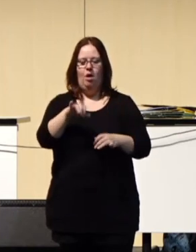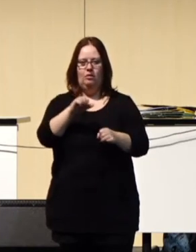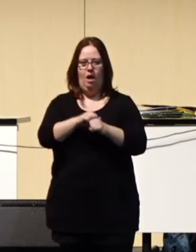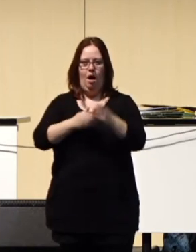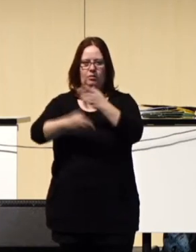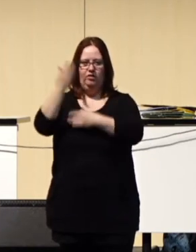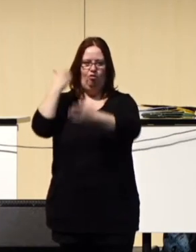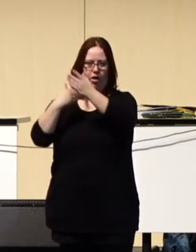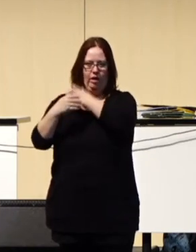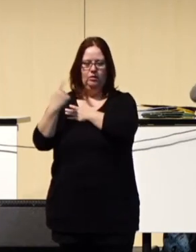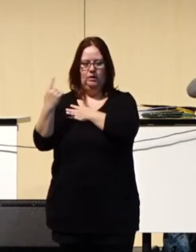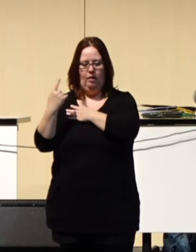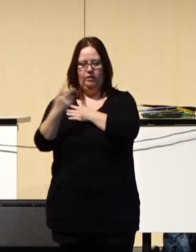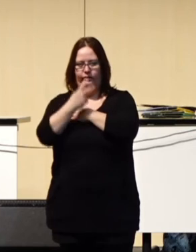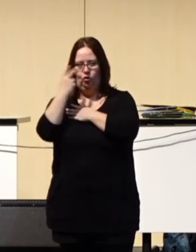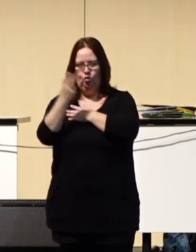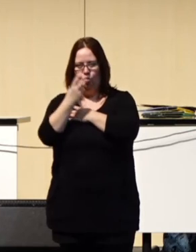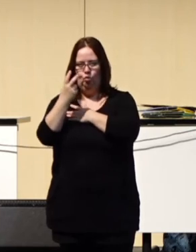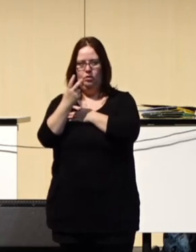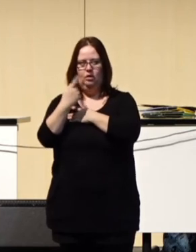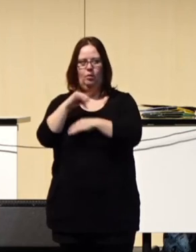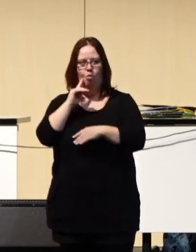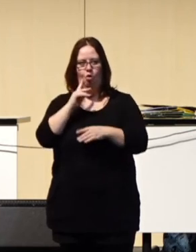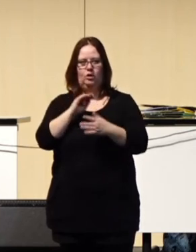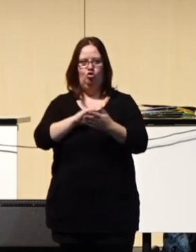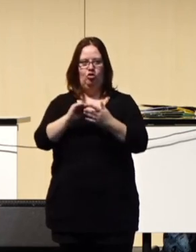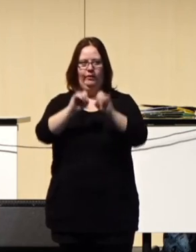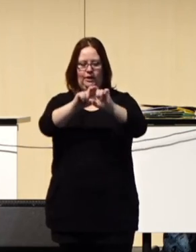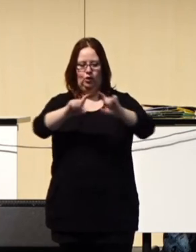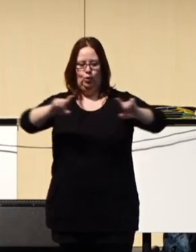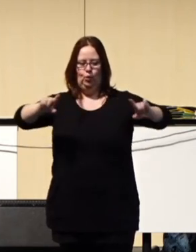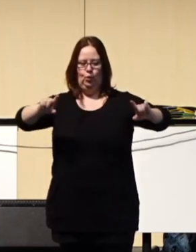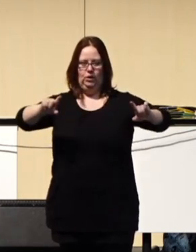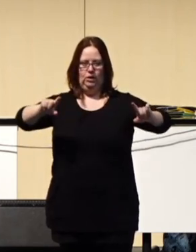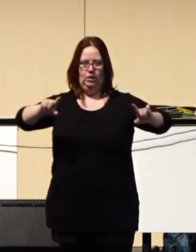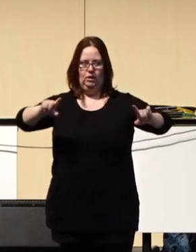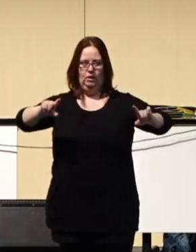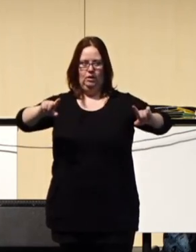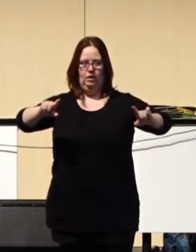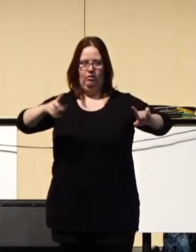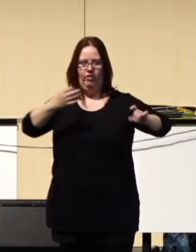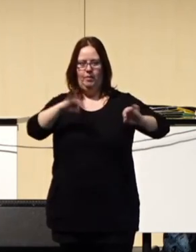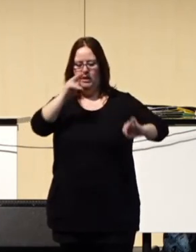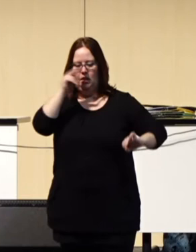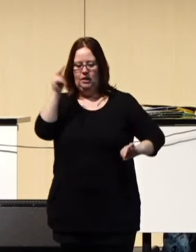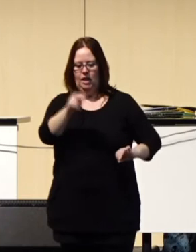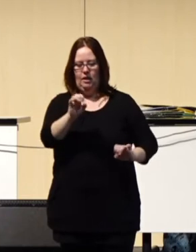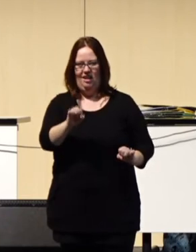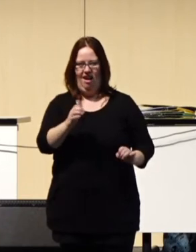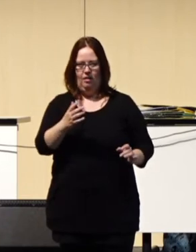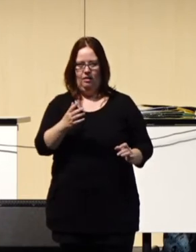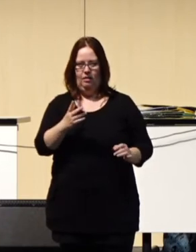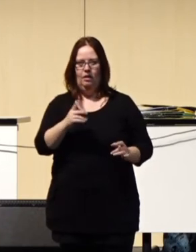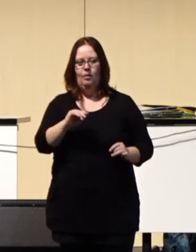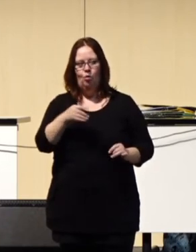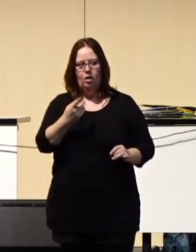Amtsvorgängerin Frau Oros sich sehr darum bemüht, dass man eben über den Schriftzug das besser sehen kann,